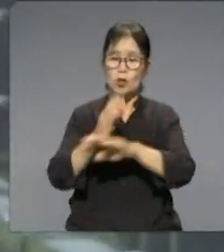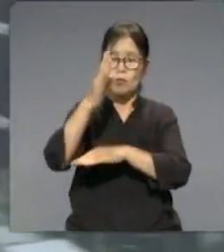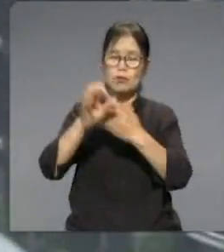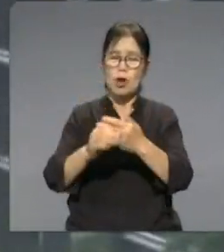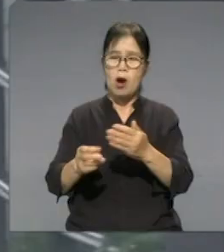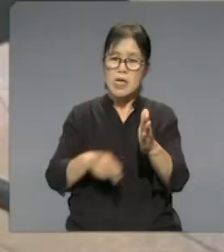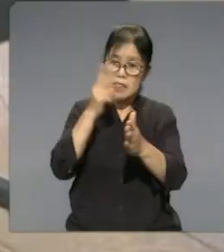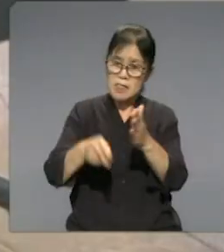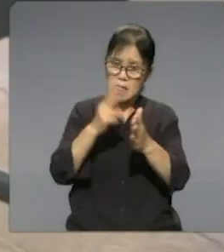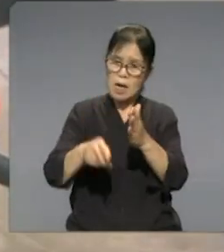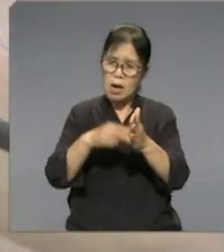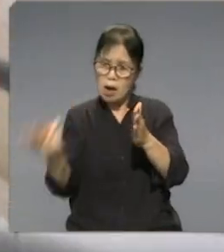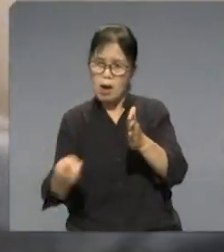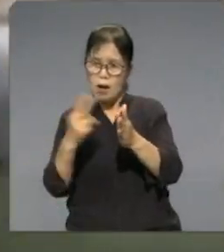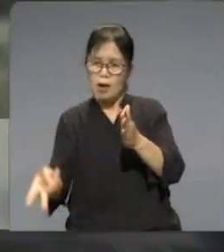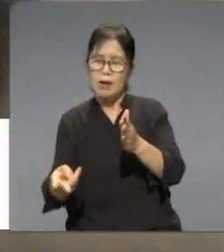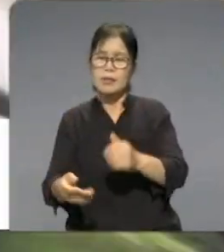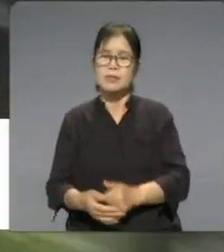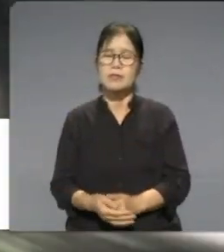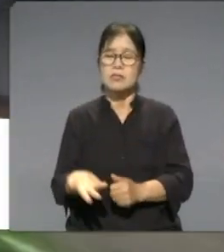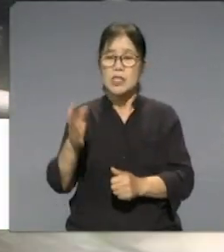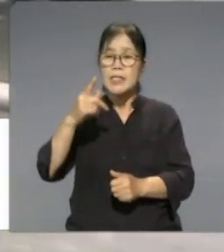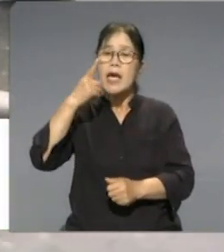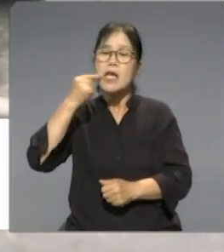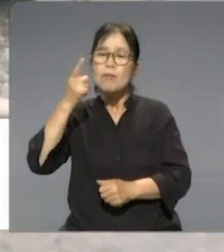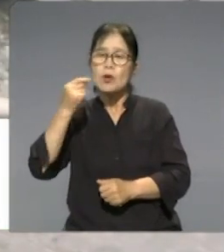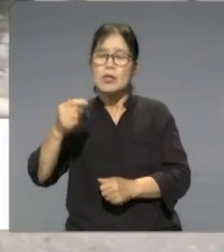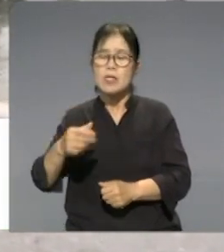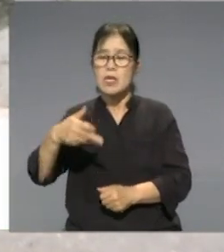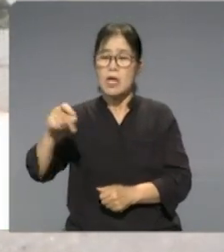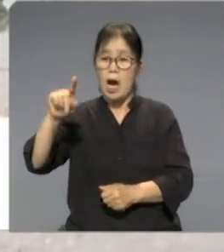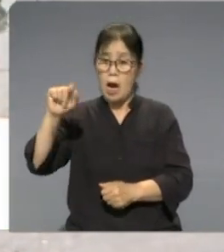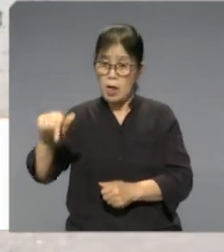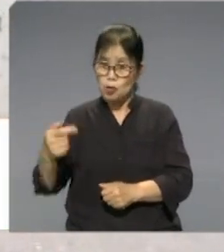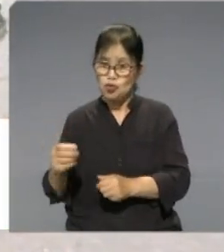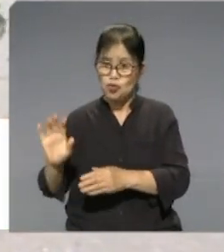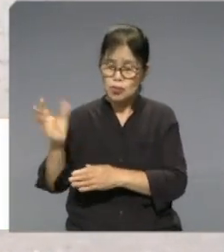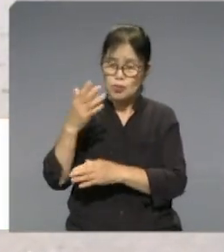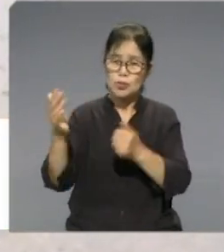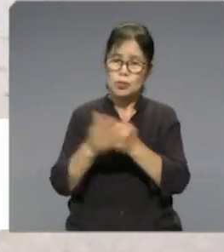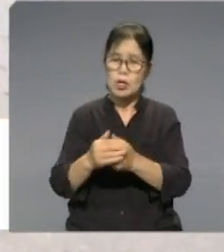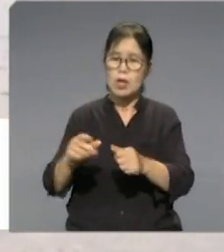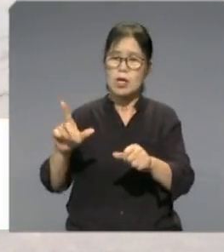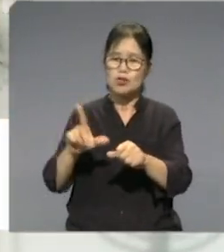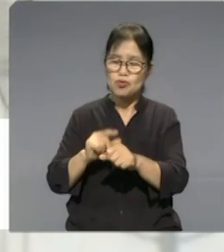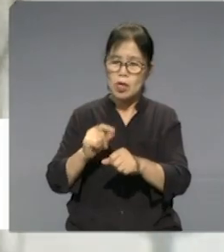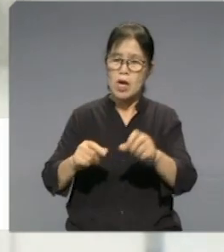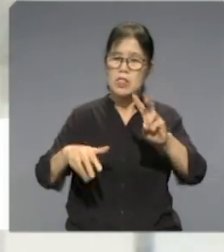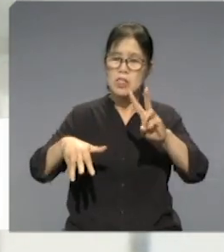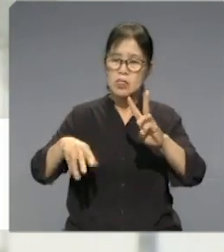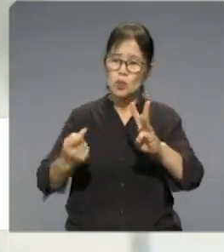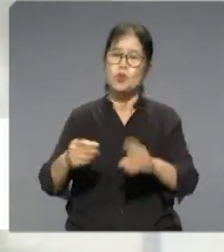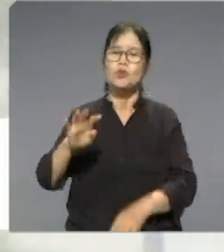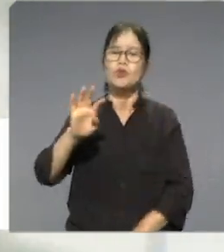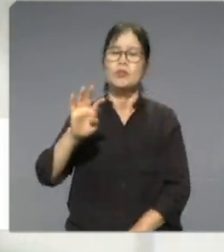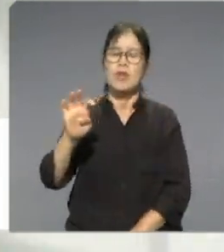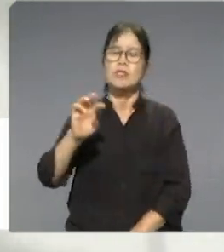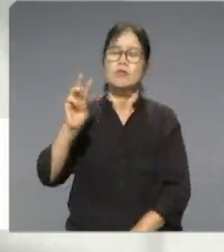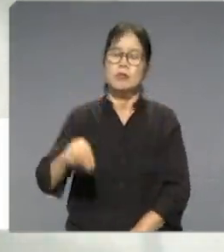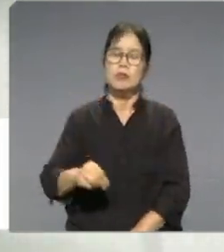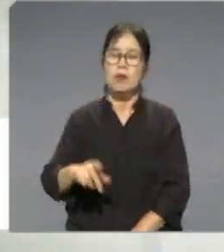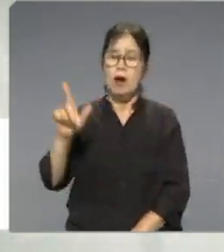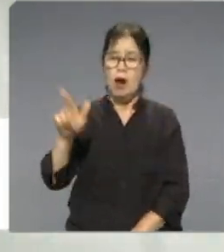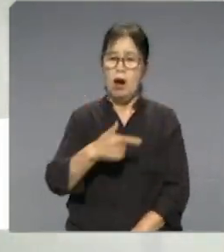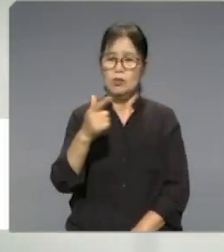달리는 기차가 탈선합니다. 그런데 일본에서는 카눈의 영향으로 순간 최대 초속이 40m에 달했고 하루